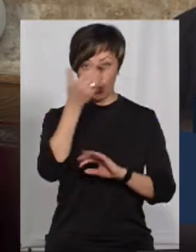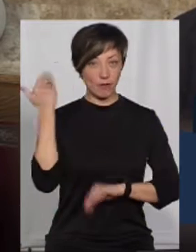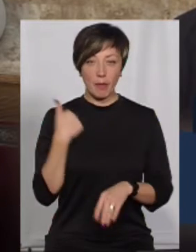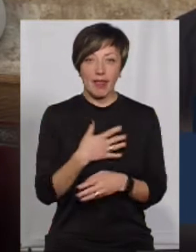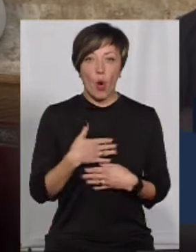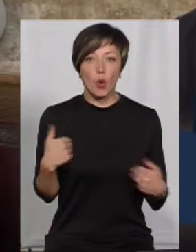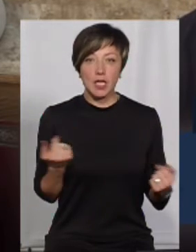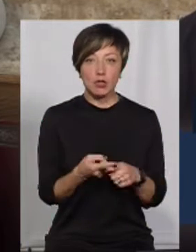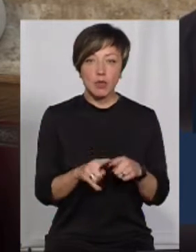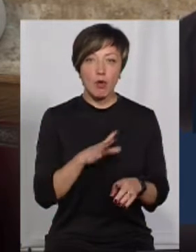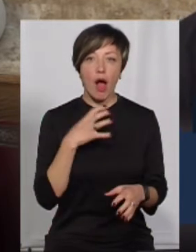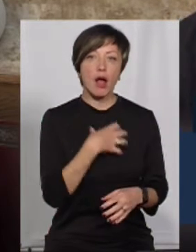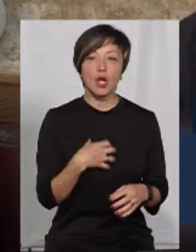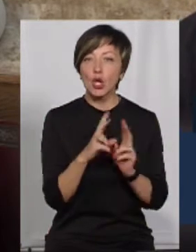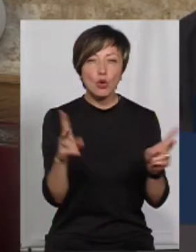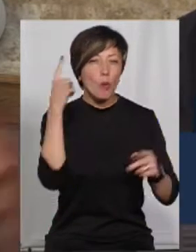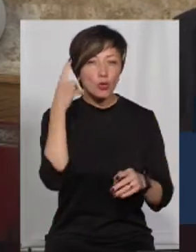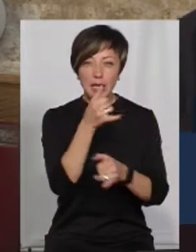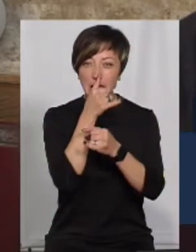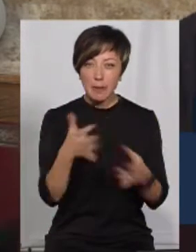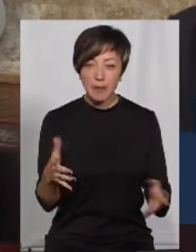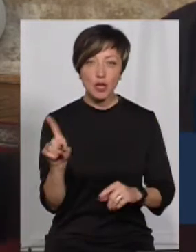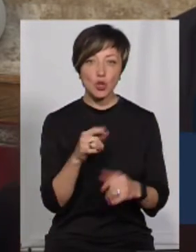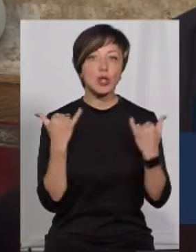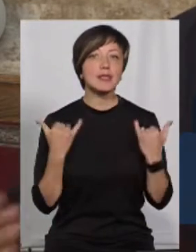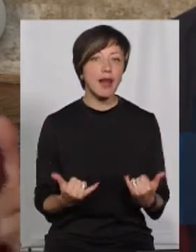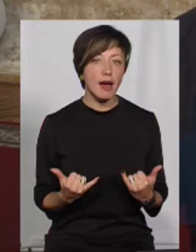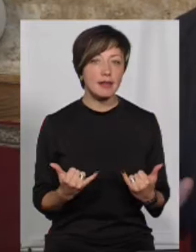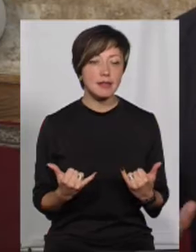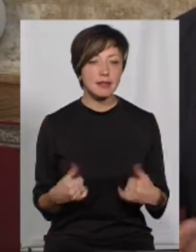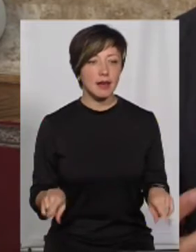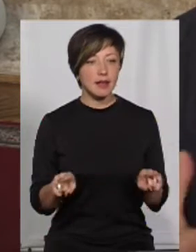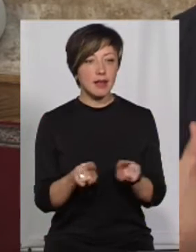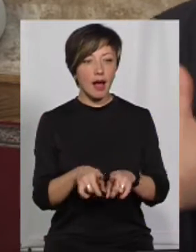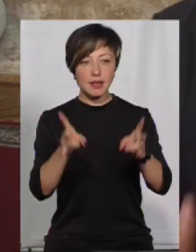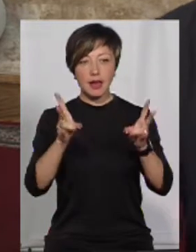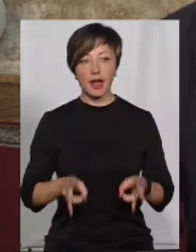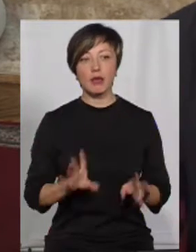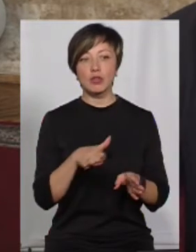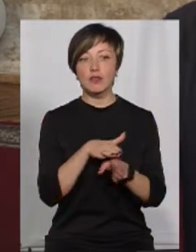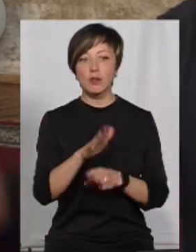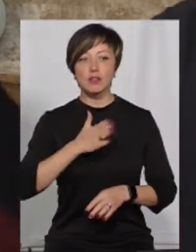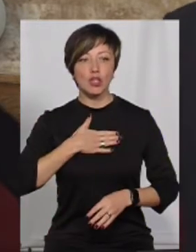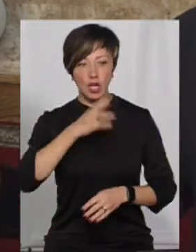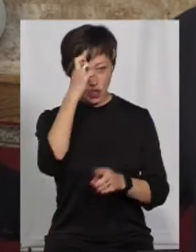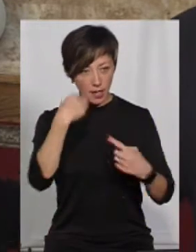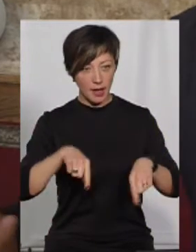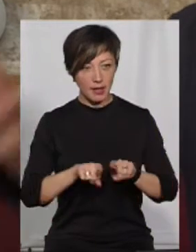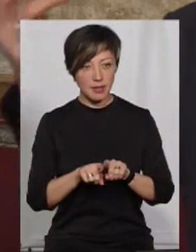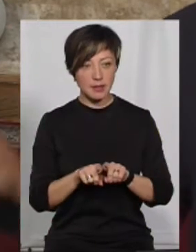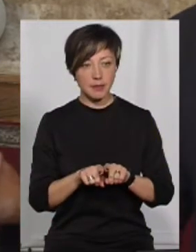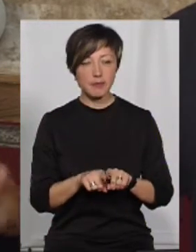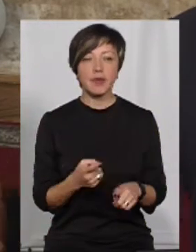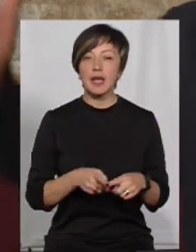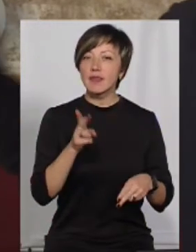не хотіли, щоб вона була актуальна. Ніхто подумати не міг, що от зараз така трагедія буде відбуватися в нашій країні. Це відбувалося